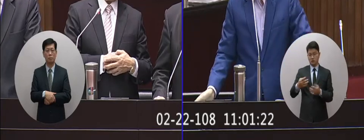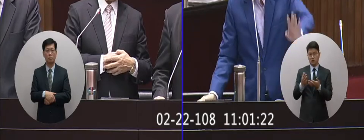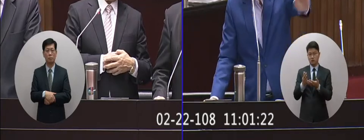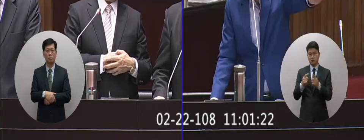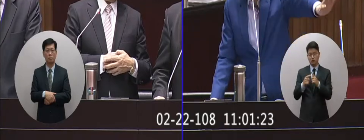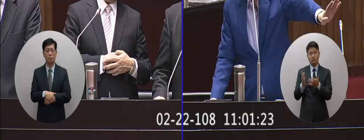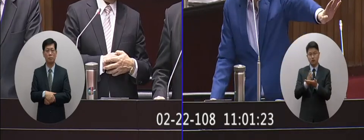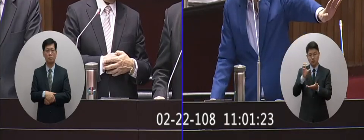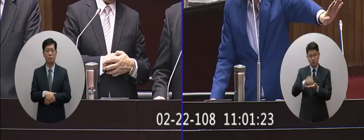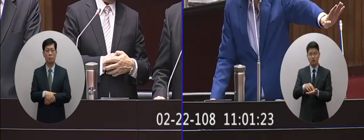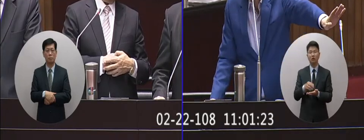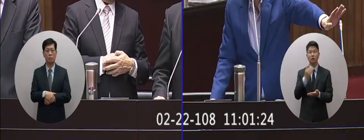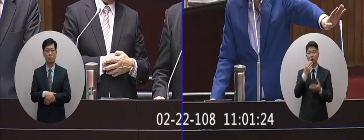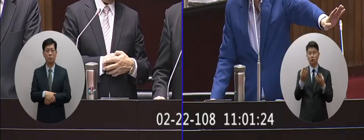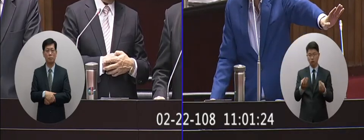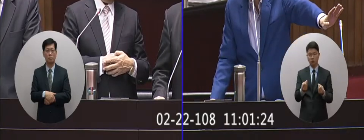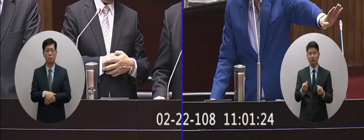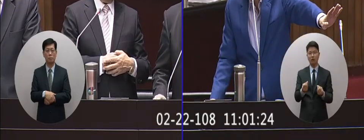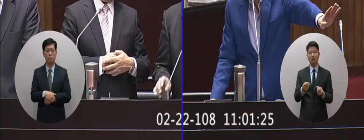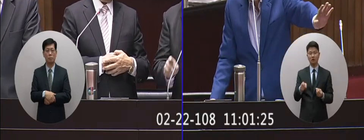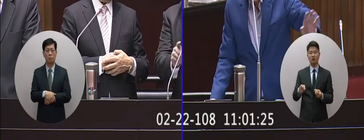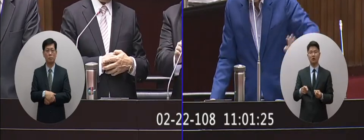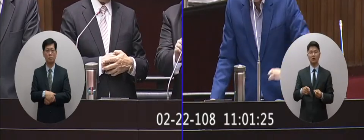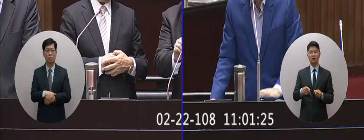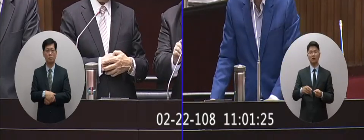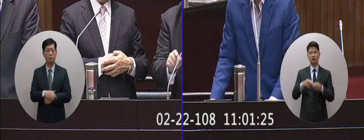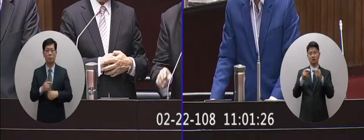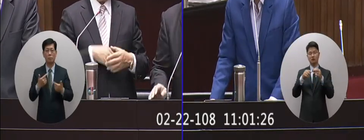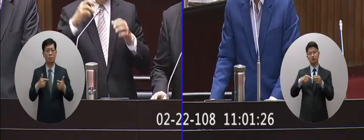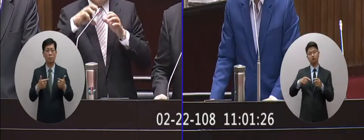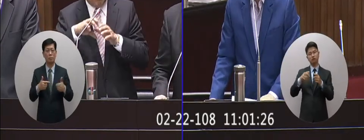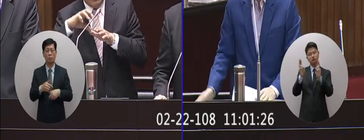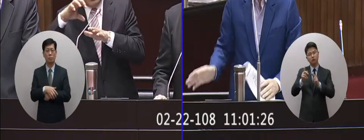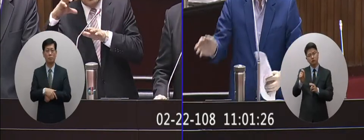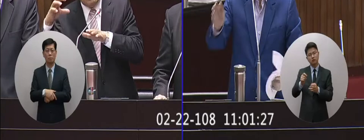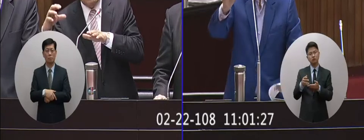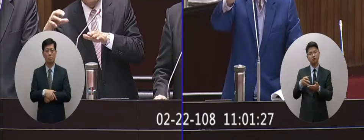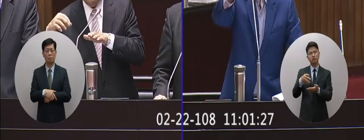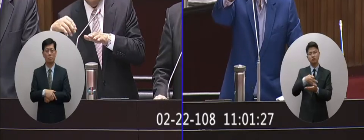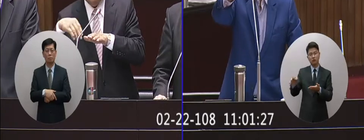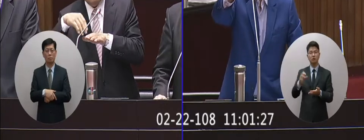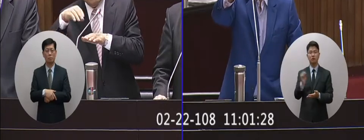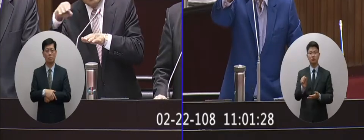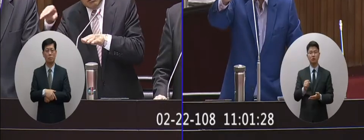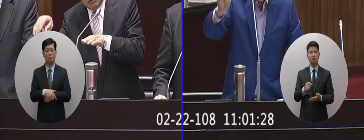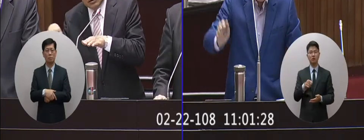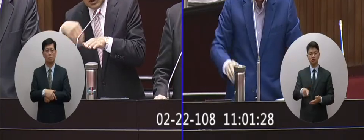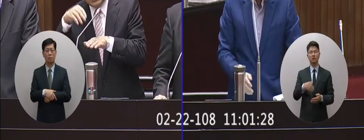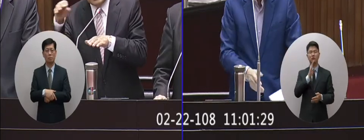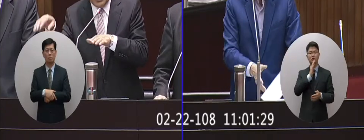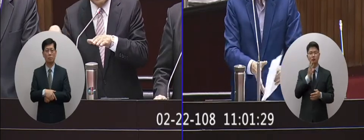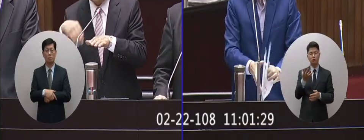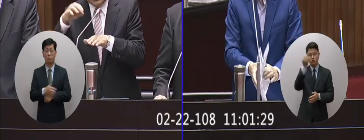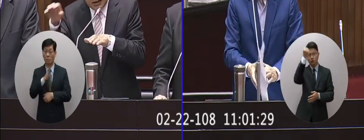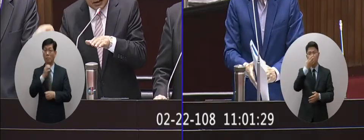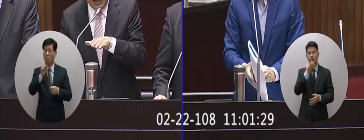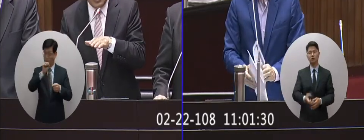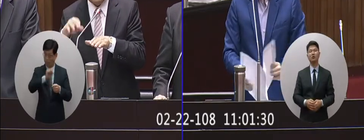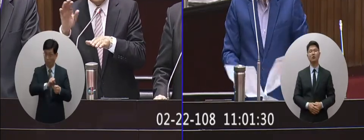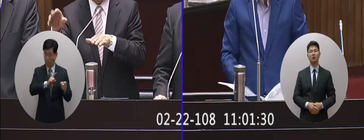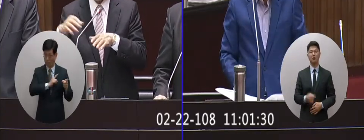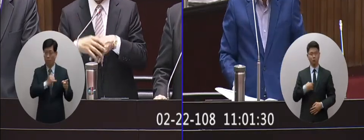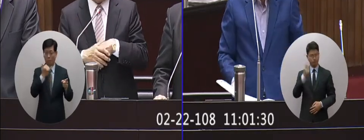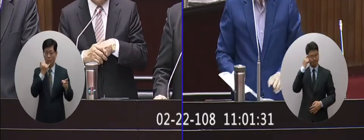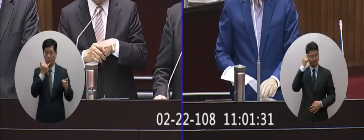联署，这不是相对的剥削吗？ 不， 院长， 没有。 我出一个主意给你听听看。